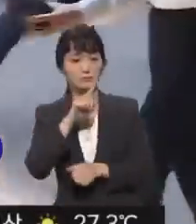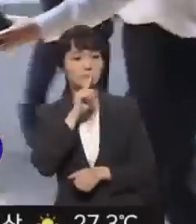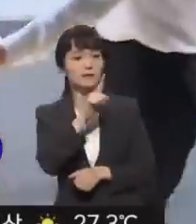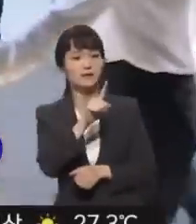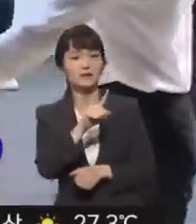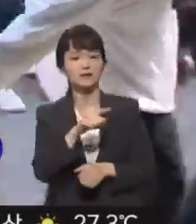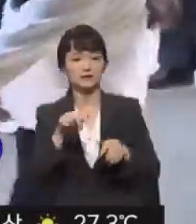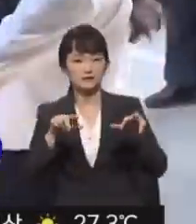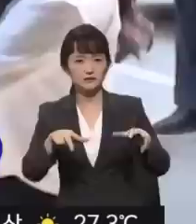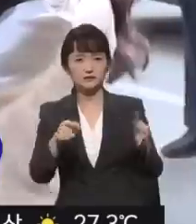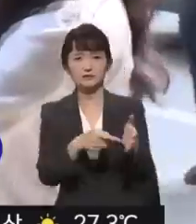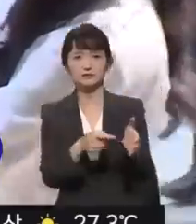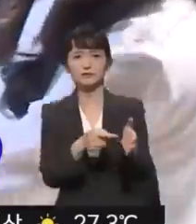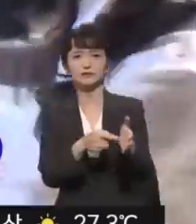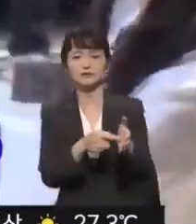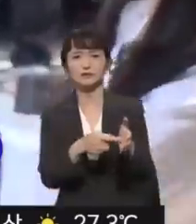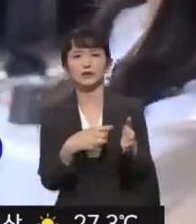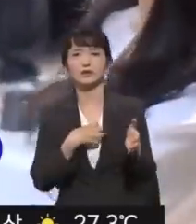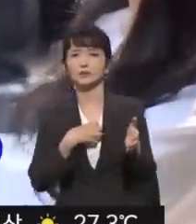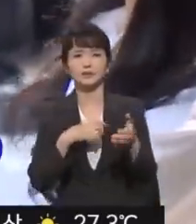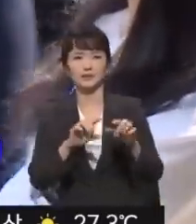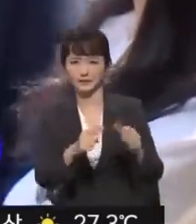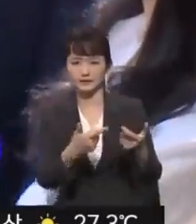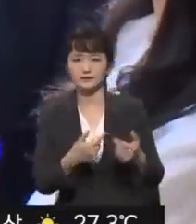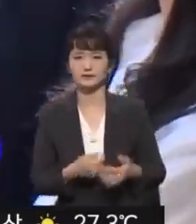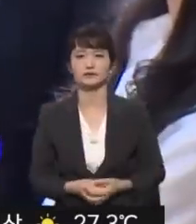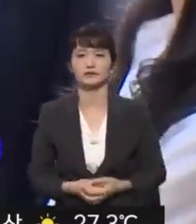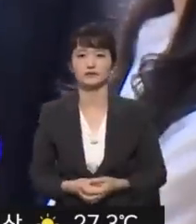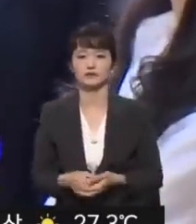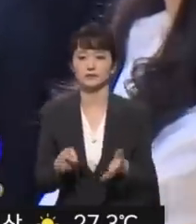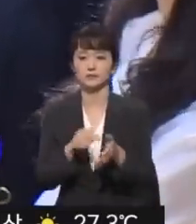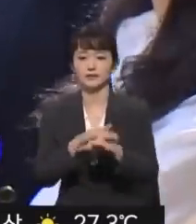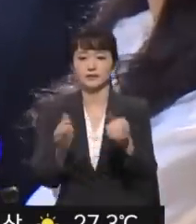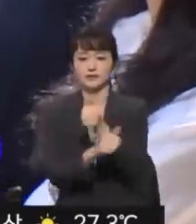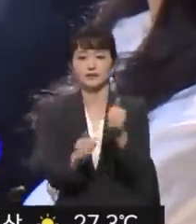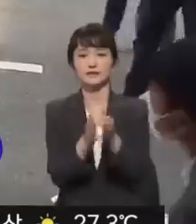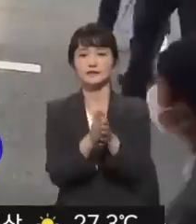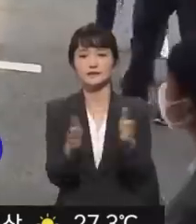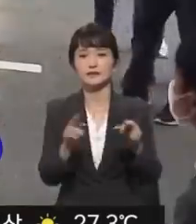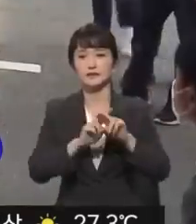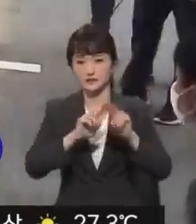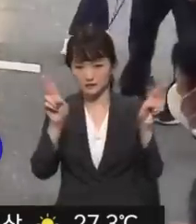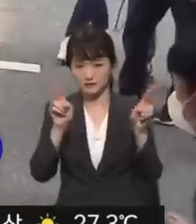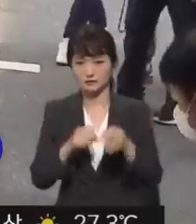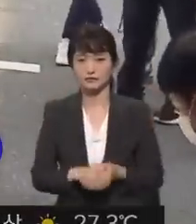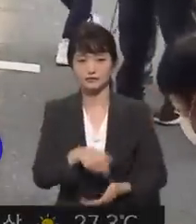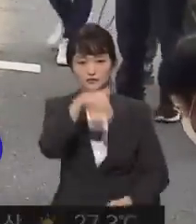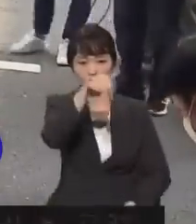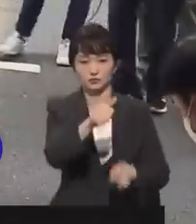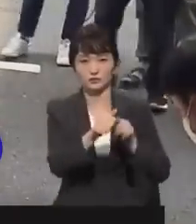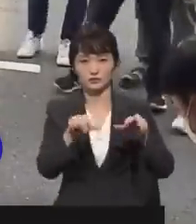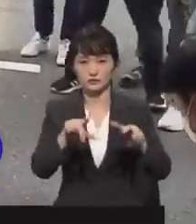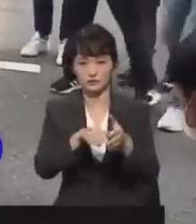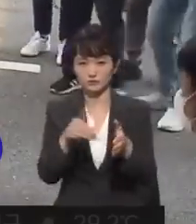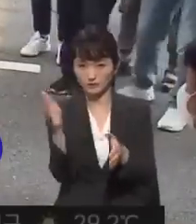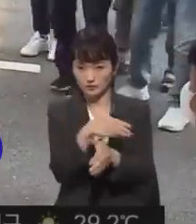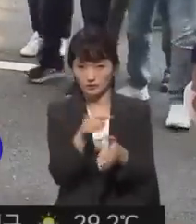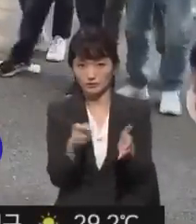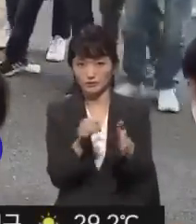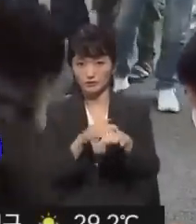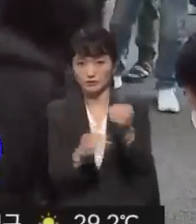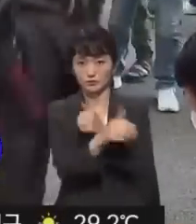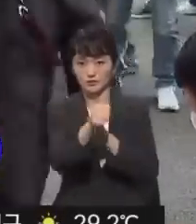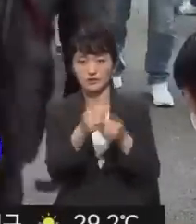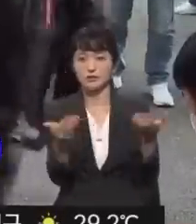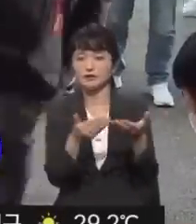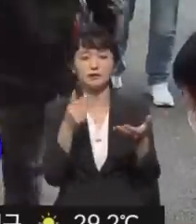이런 식으로 명확하게 있기 때문에 예비 제위에 출범 자체가 무산된 거고요 이혜영 원내대표는 이 시간부터는 비대위원장의 일을 할